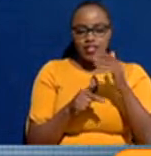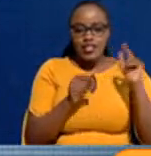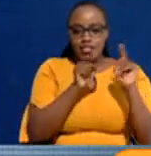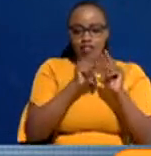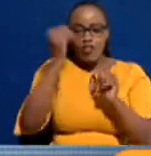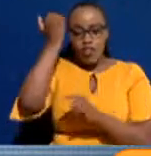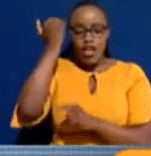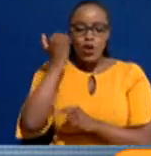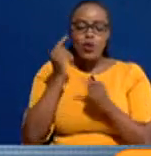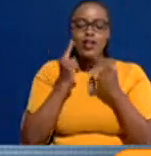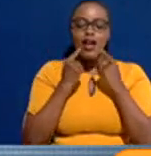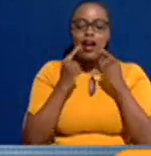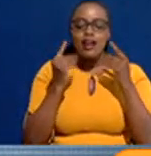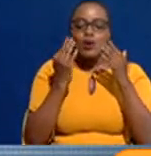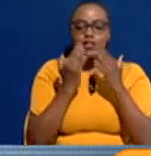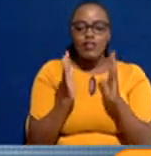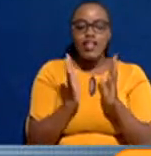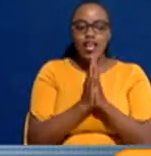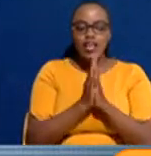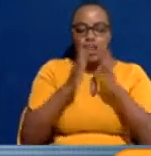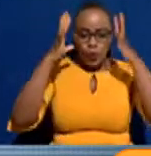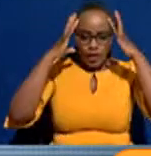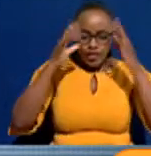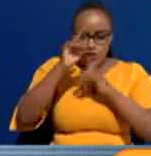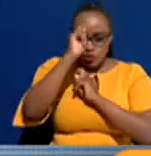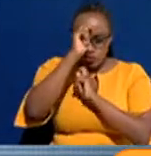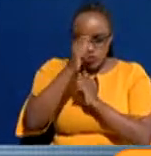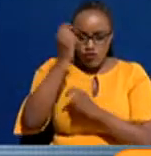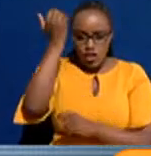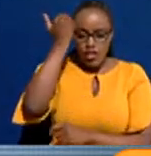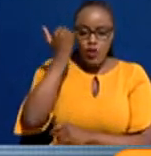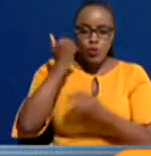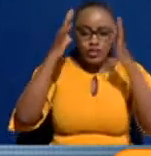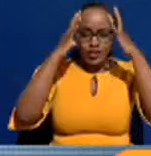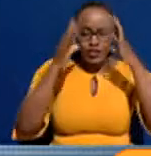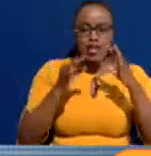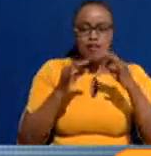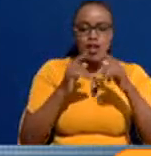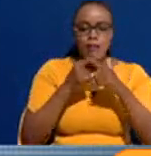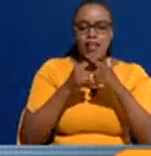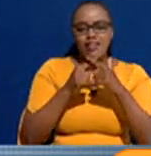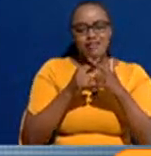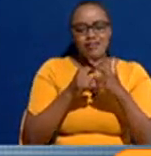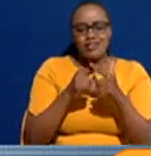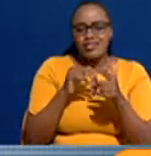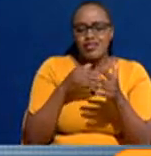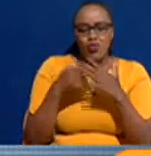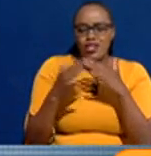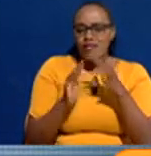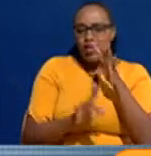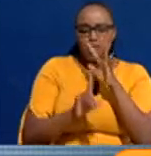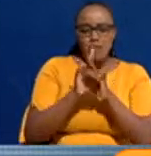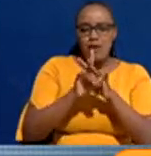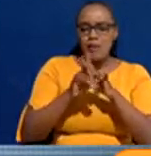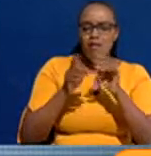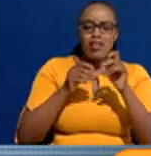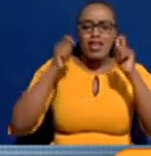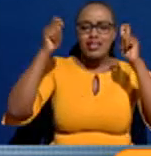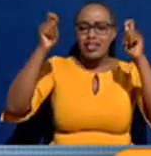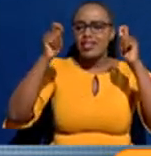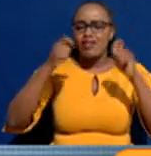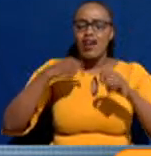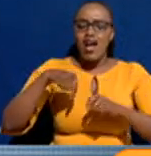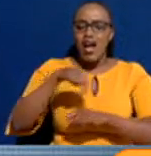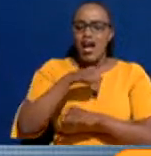ilitoa maamuzi na tukaamua kuheshimu maamuzi ya koti. Basi furugu hii ambayo imeanzishwa na muungano ambayo sisi